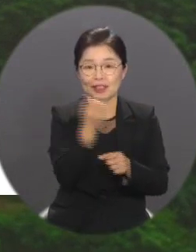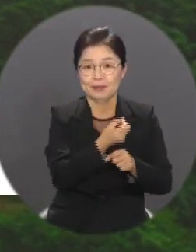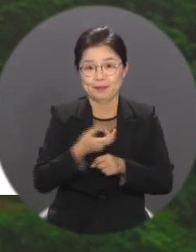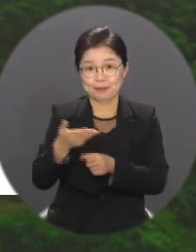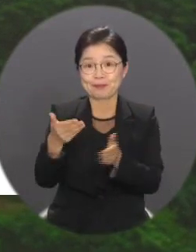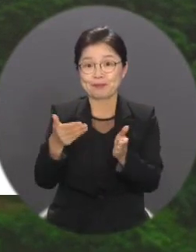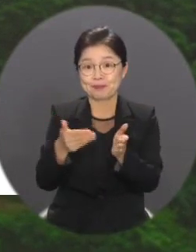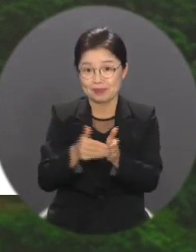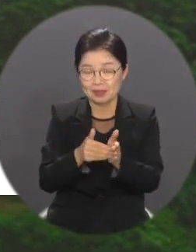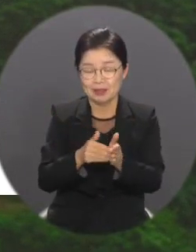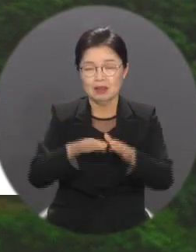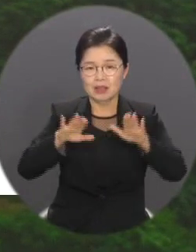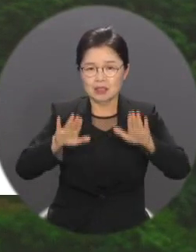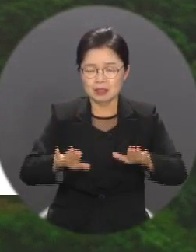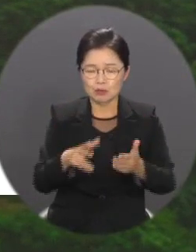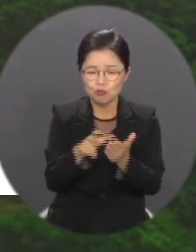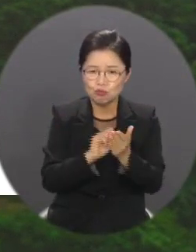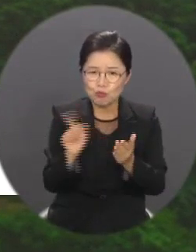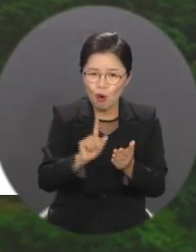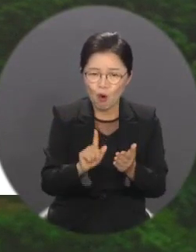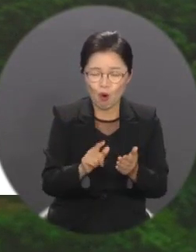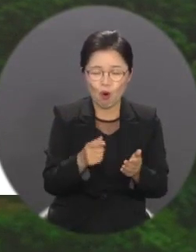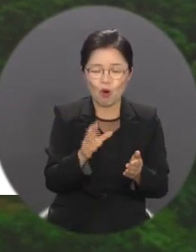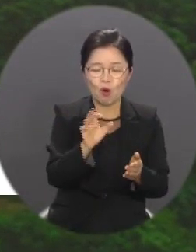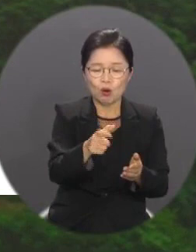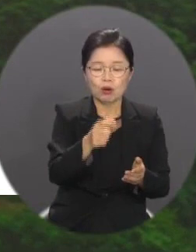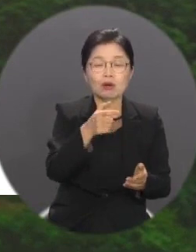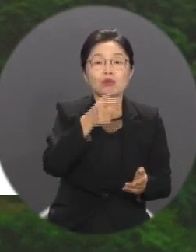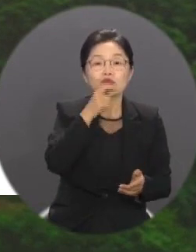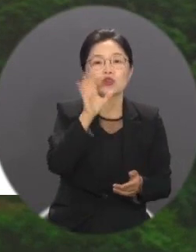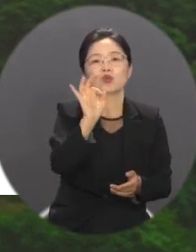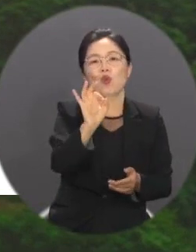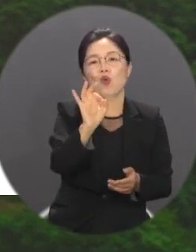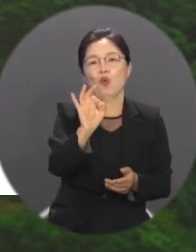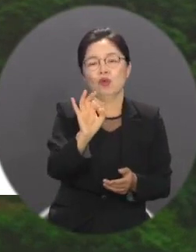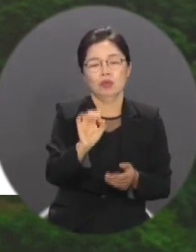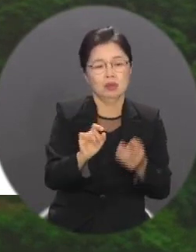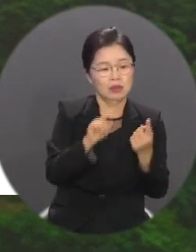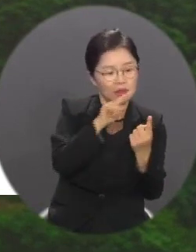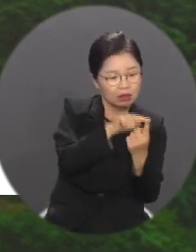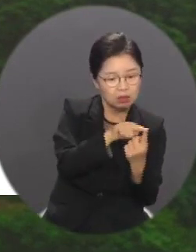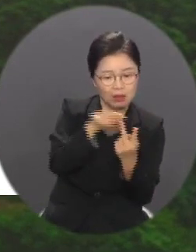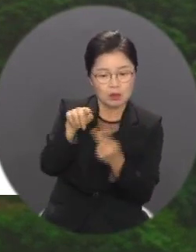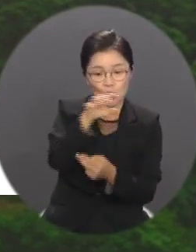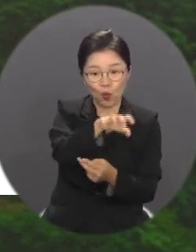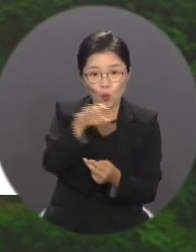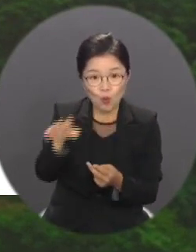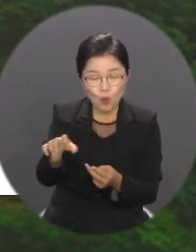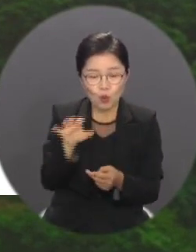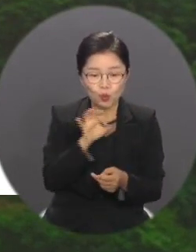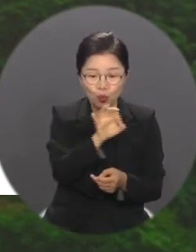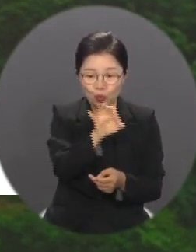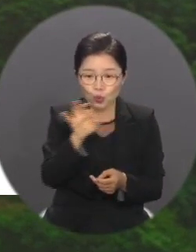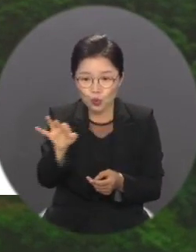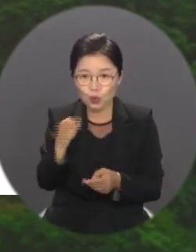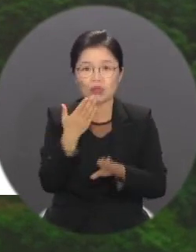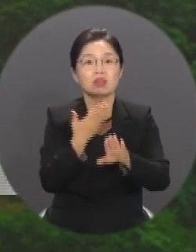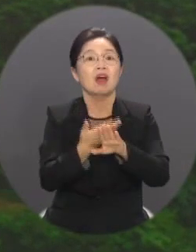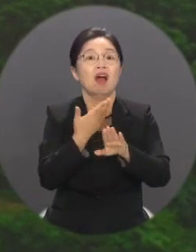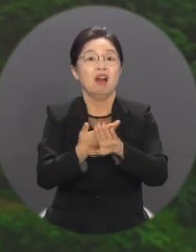이번에는 물 가격도 문제입니다 같은 저수지 물이라도 쓰는 골프장의 따라 물 값이 다른 걸로